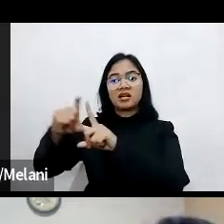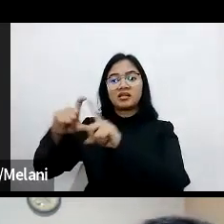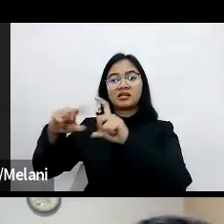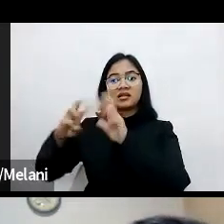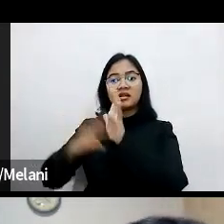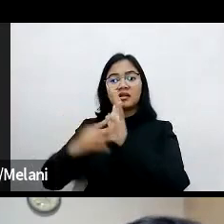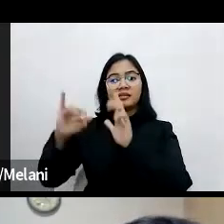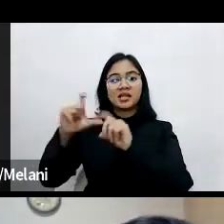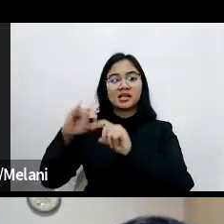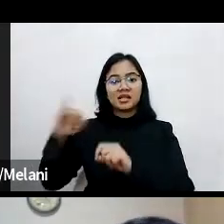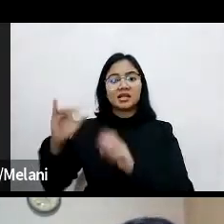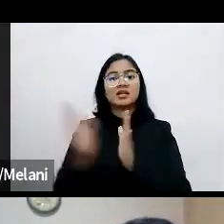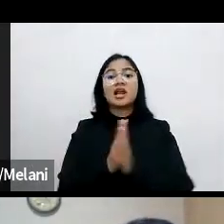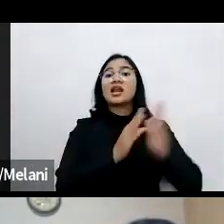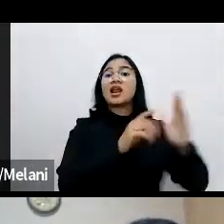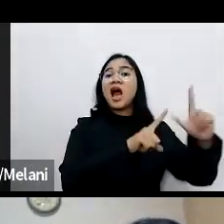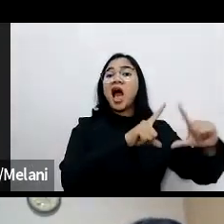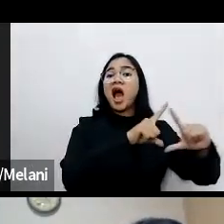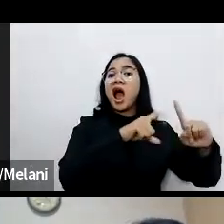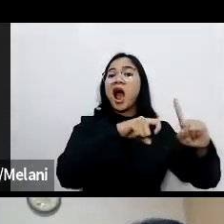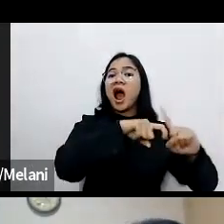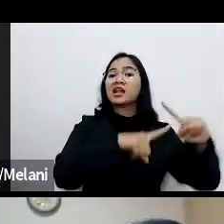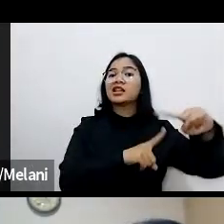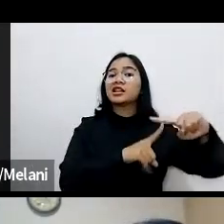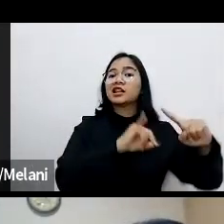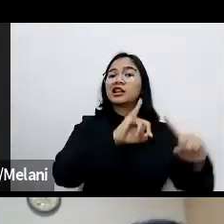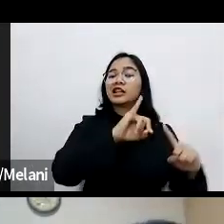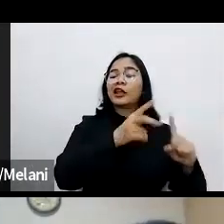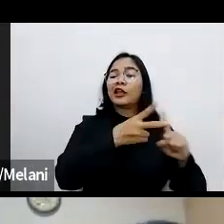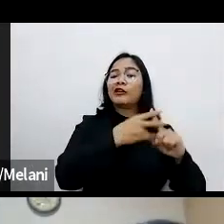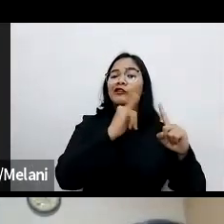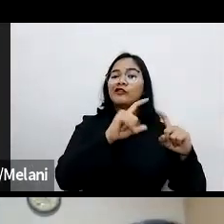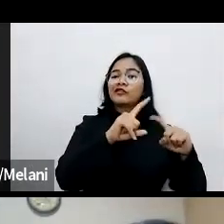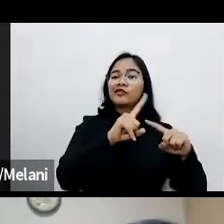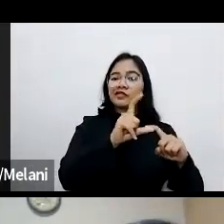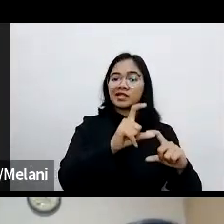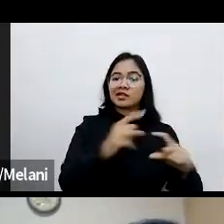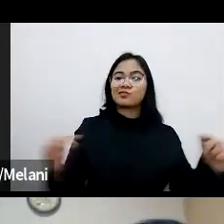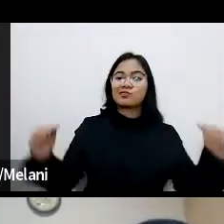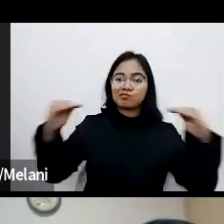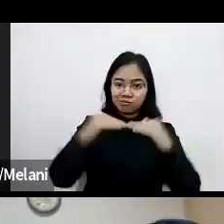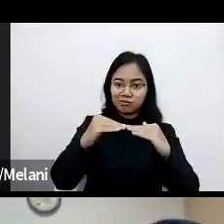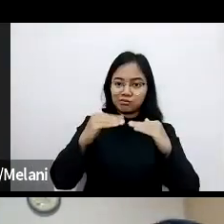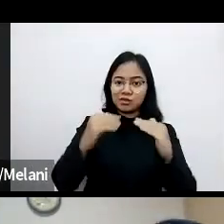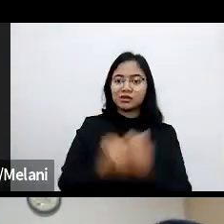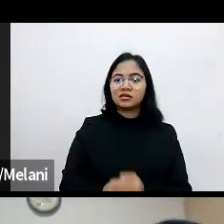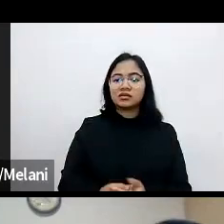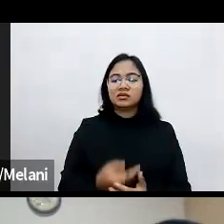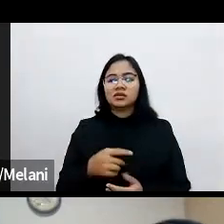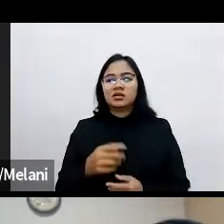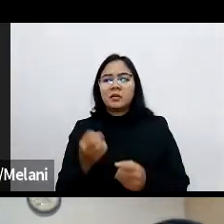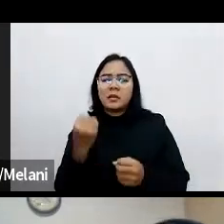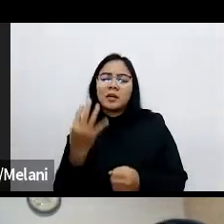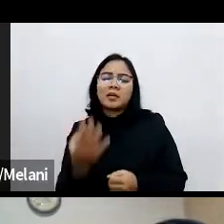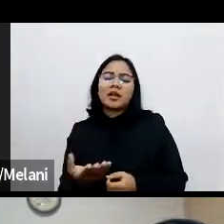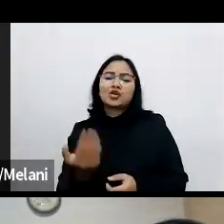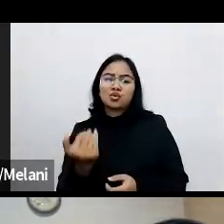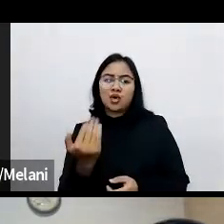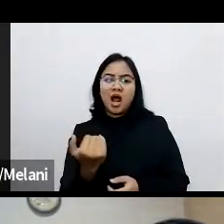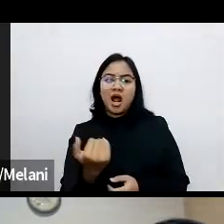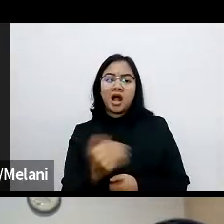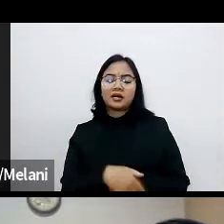aktivis feminis ya. Beberapa kali saya ikut diundang oleh para aktivis untuk berbicara, tetapi